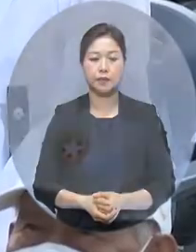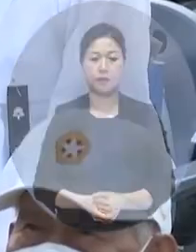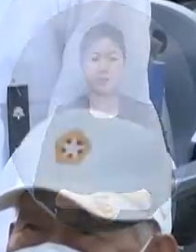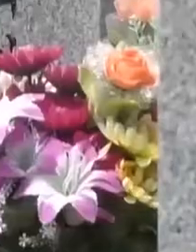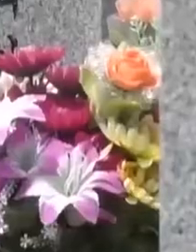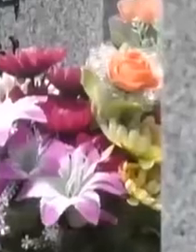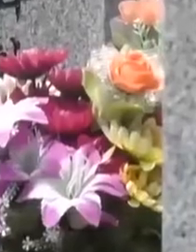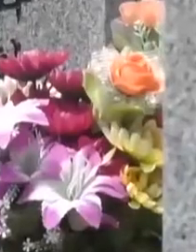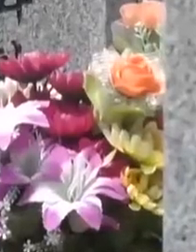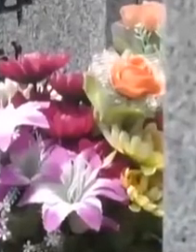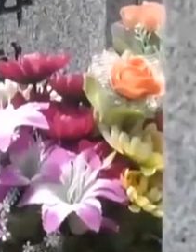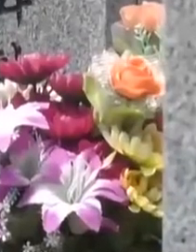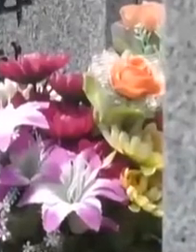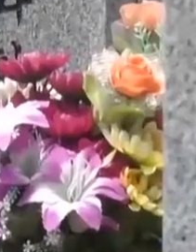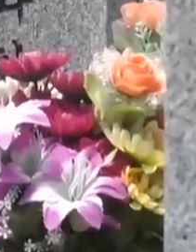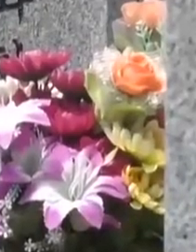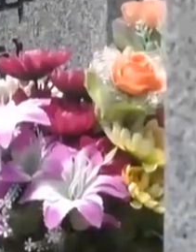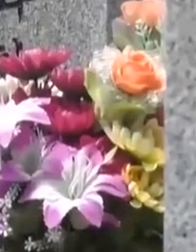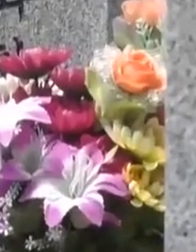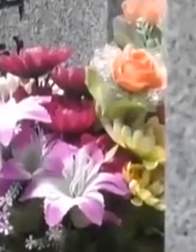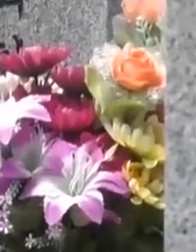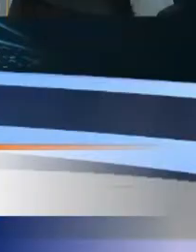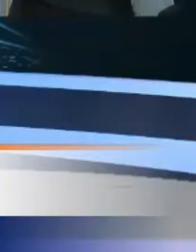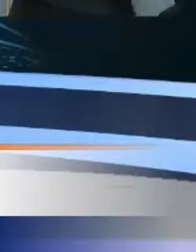복지TV 뉴스 박채원입니다.